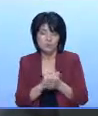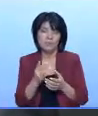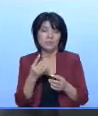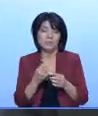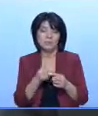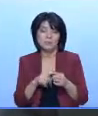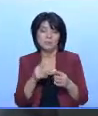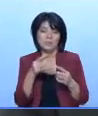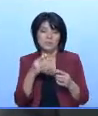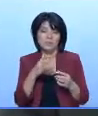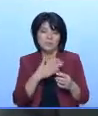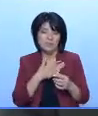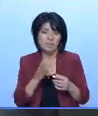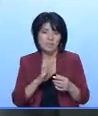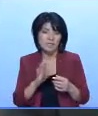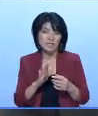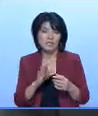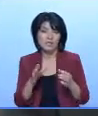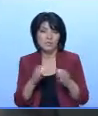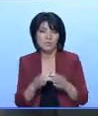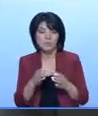жалпы тұрақты ойнайды.